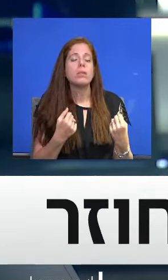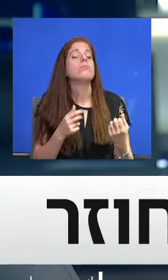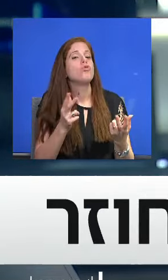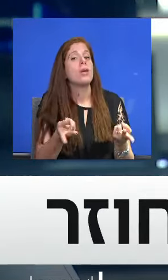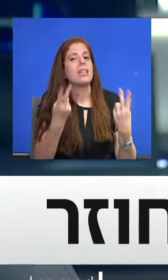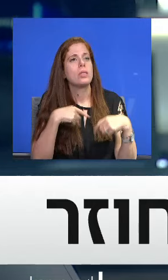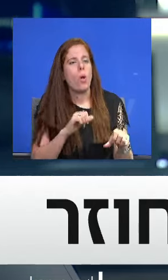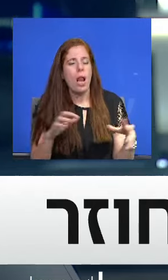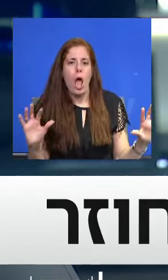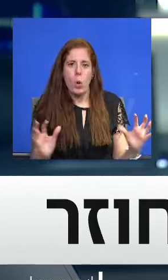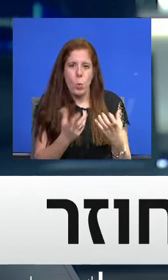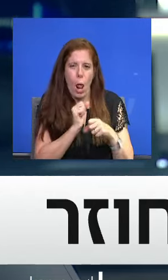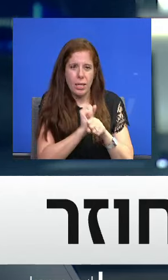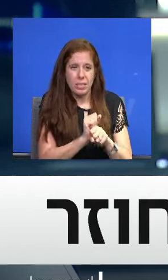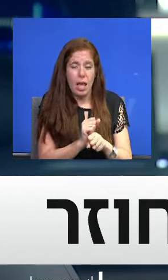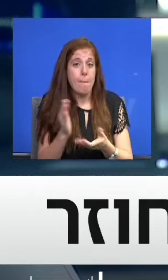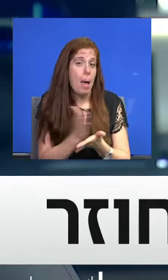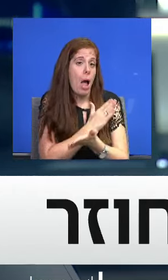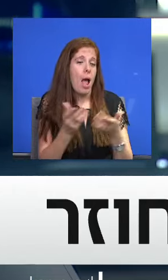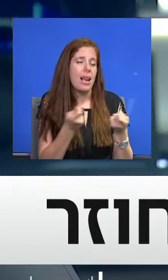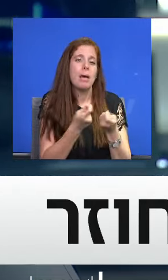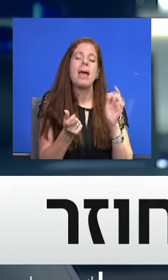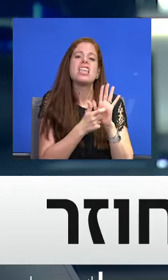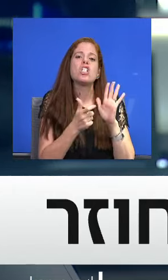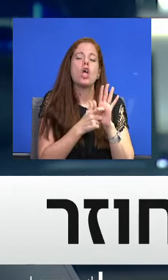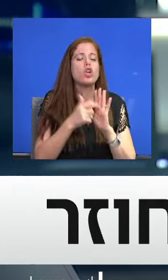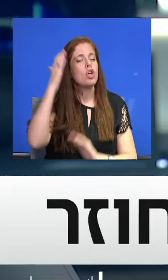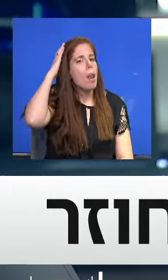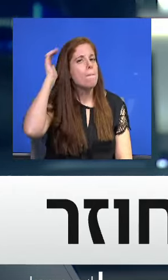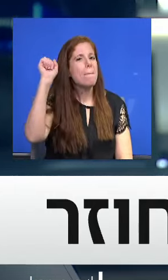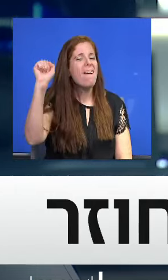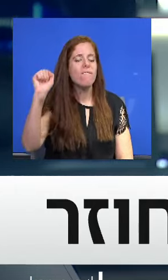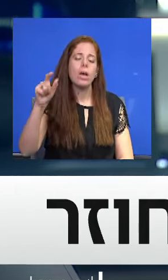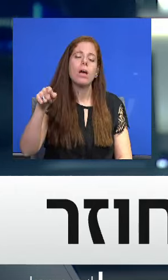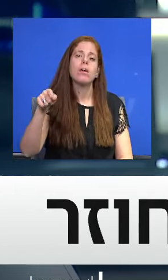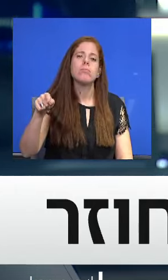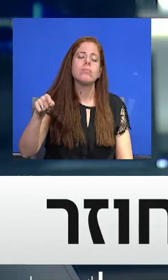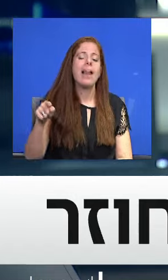ההכרעה שמתקרבת בעניין דרישת השר בן גביר להחמיר את תנאי האסירים